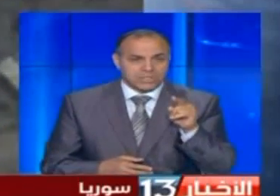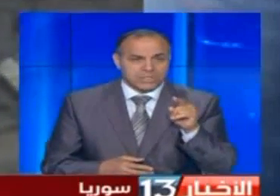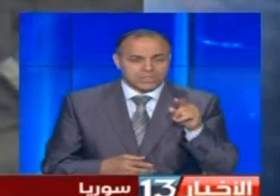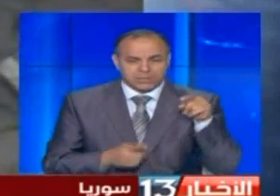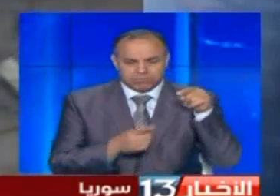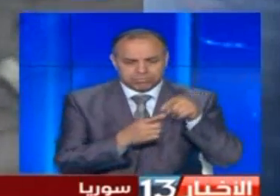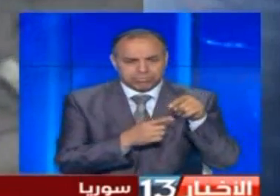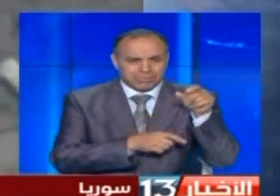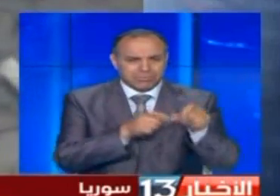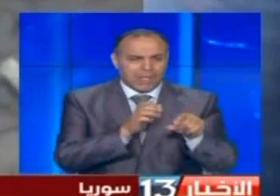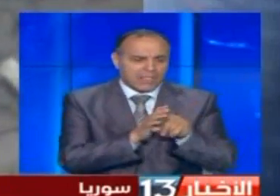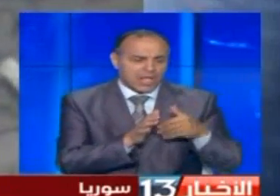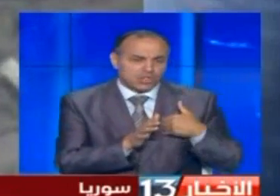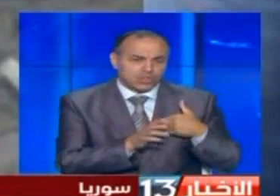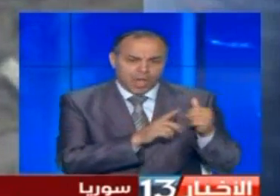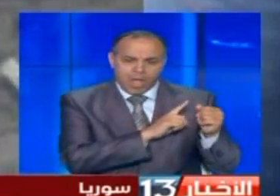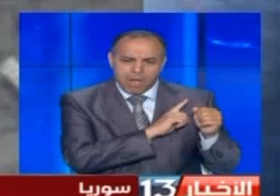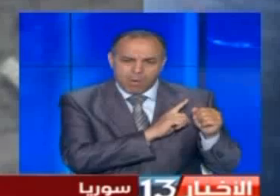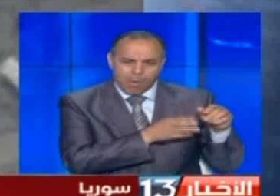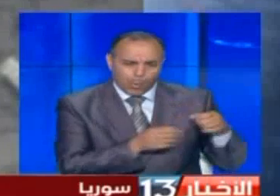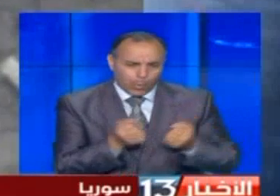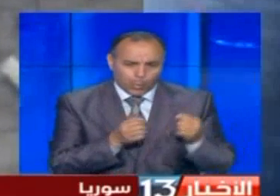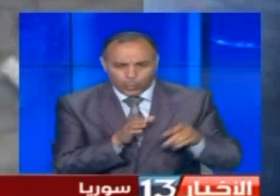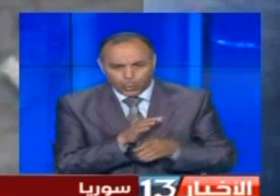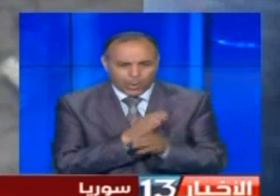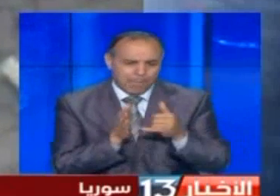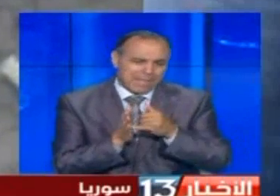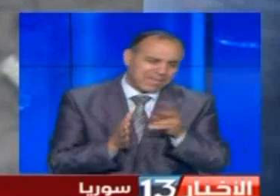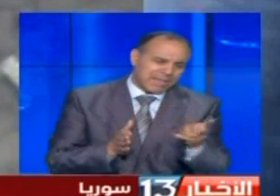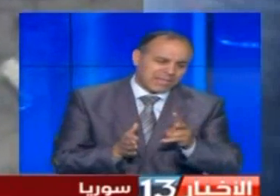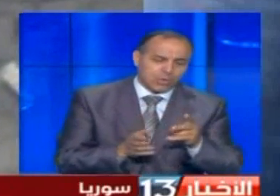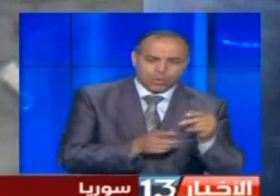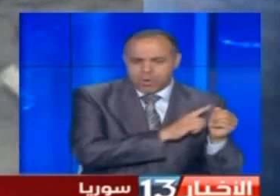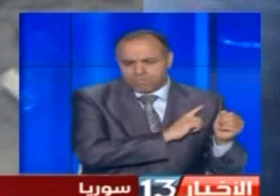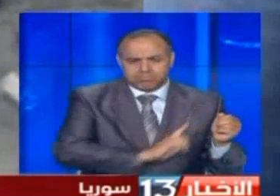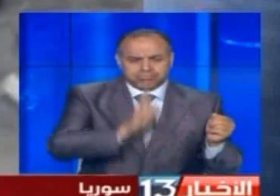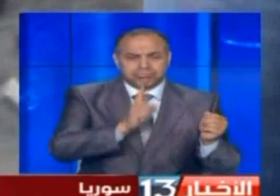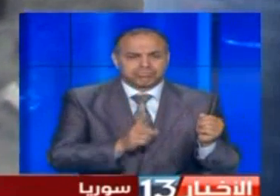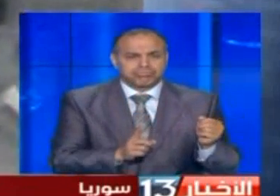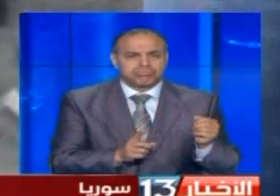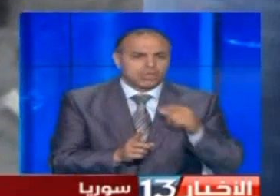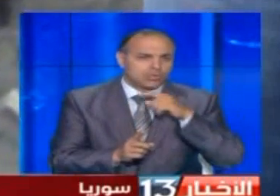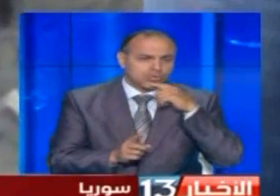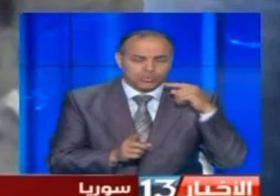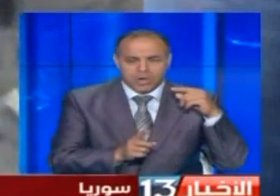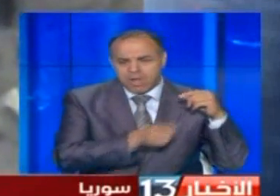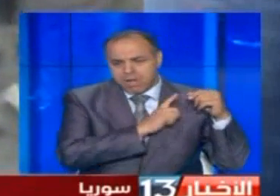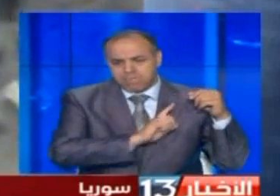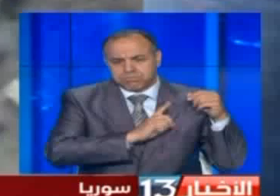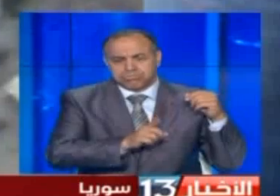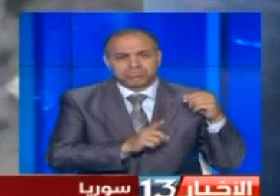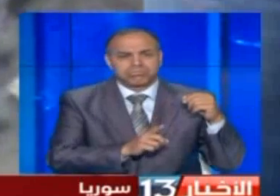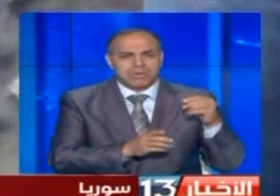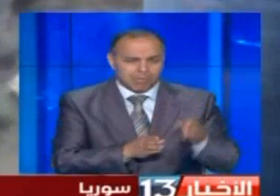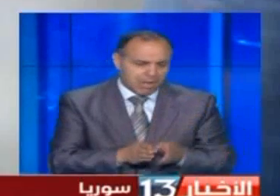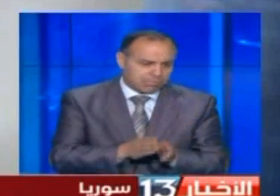باستهداف عناصر من داعش كانوا في طريقهم من الرقة إلى مدينة تدمر بعد أن فتحت قوات سوريا الديمقراطية طريقا